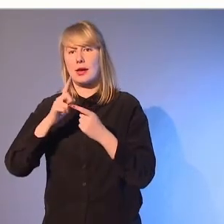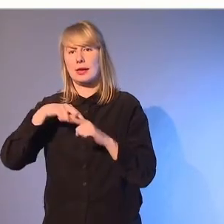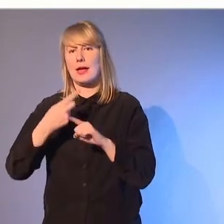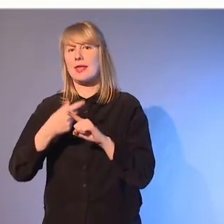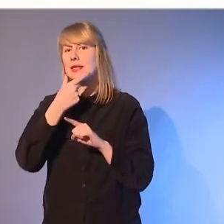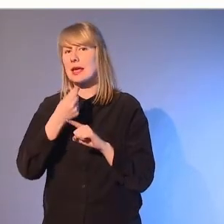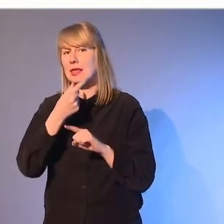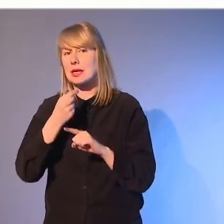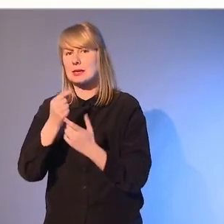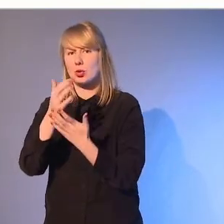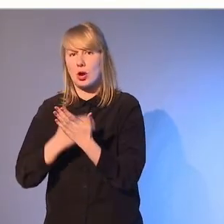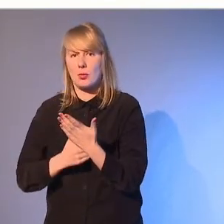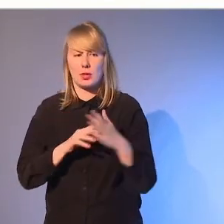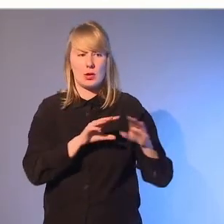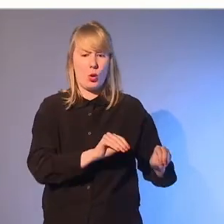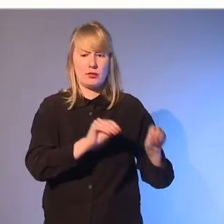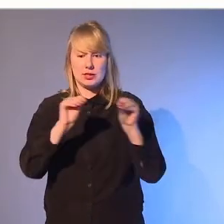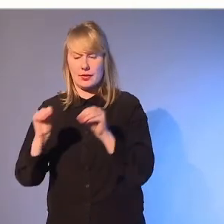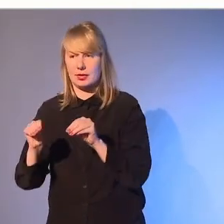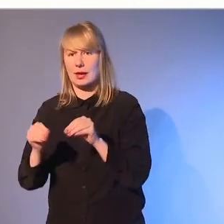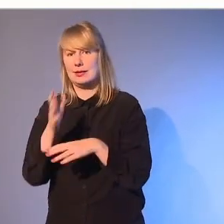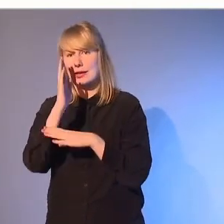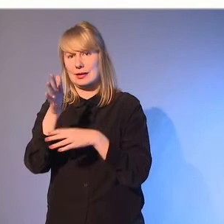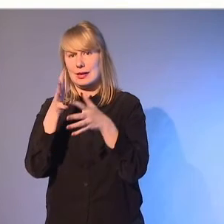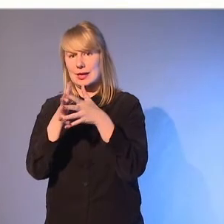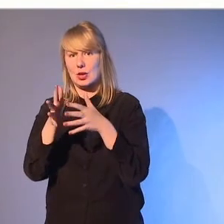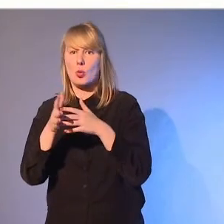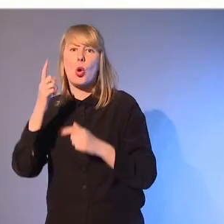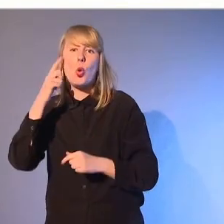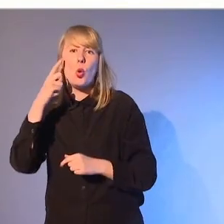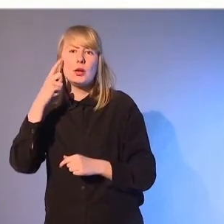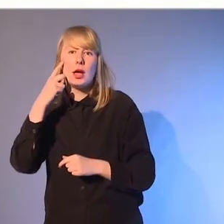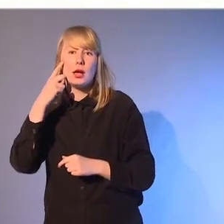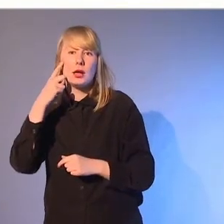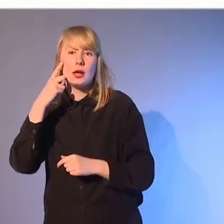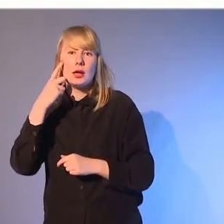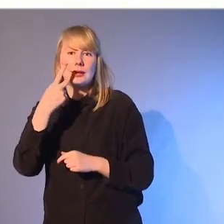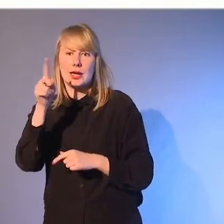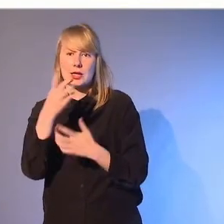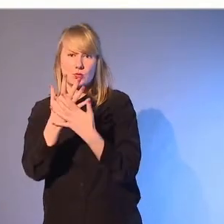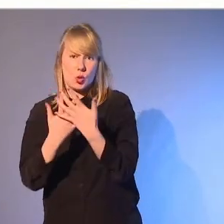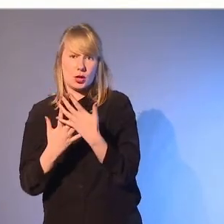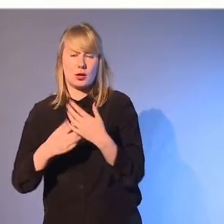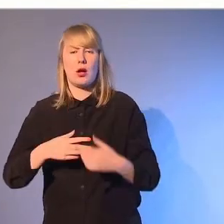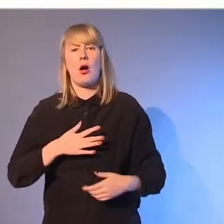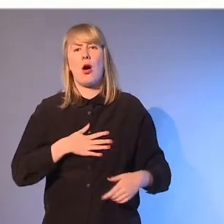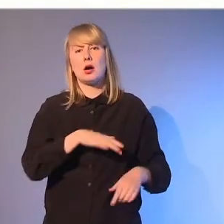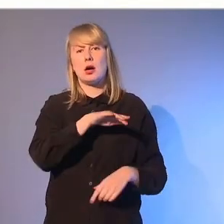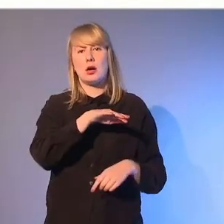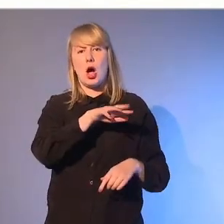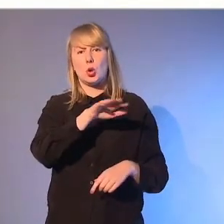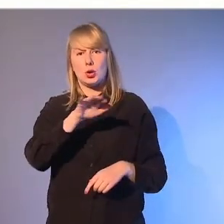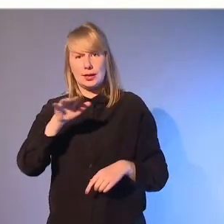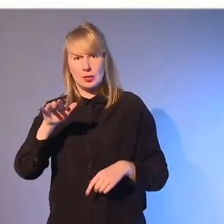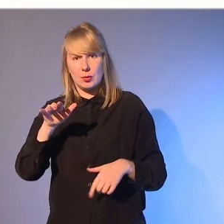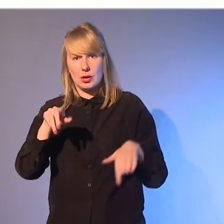talegjenkjenninger. Vi kan ha oversette direkte gjennom øret til språk. Og vi har algoritmer